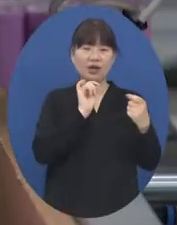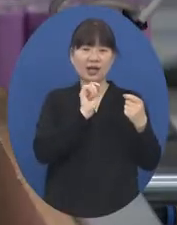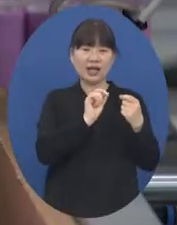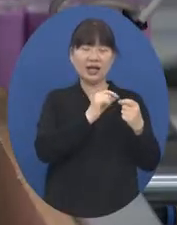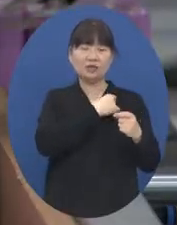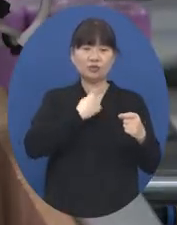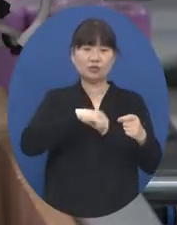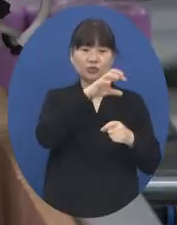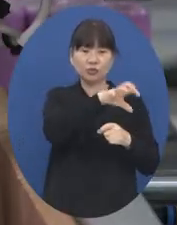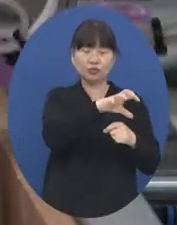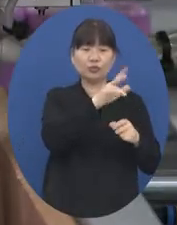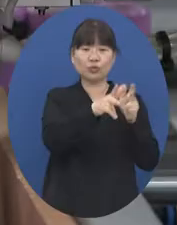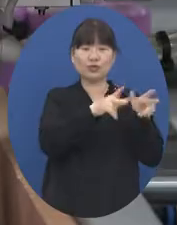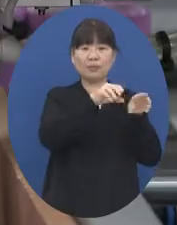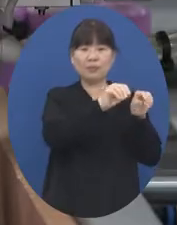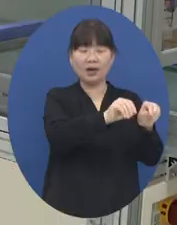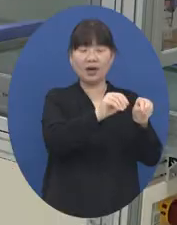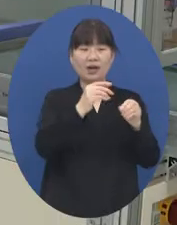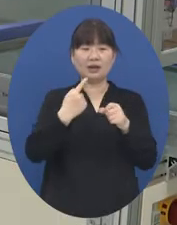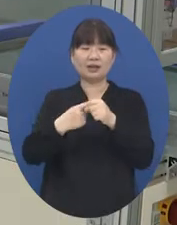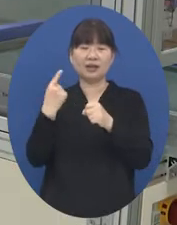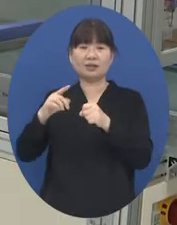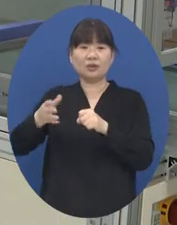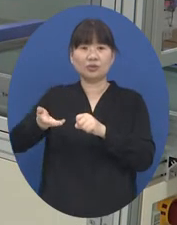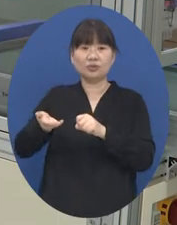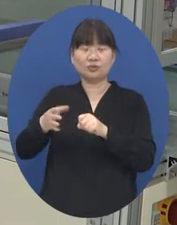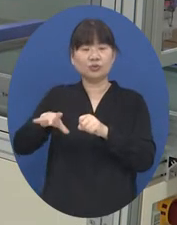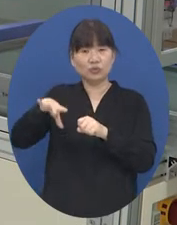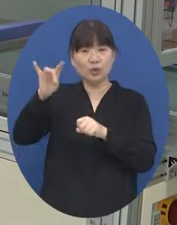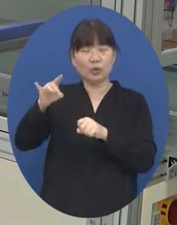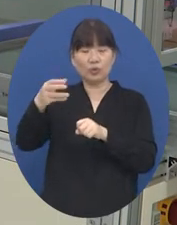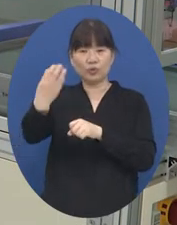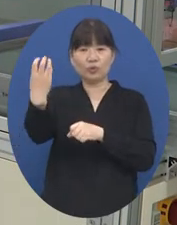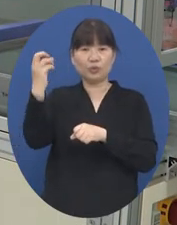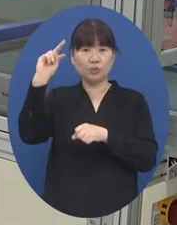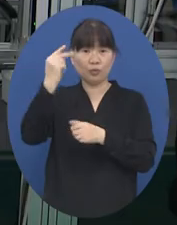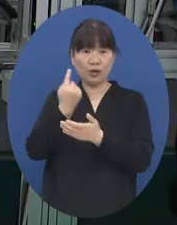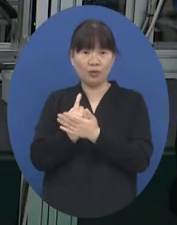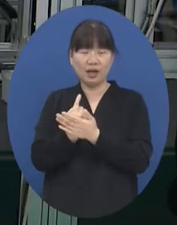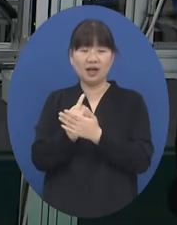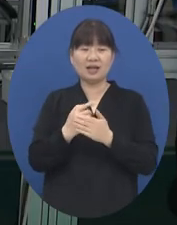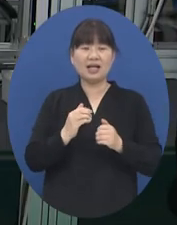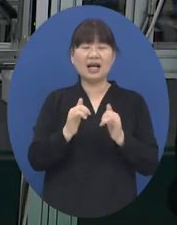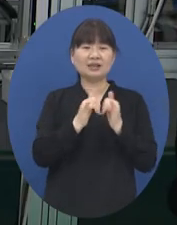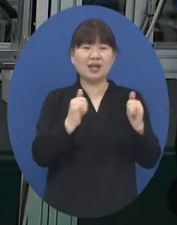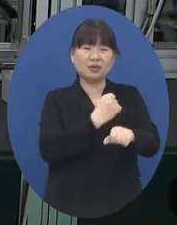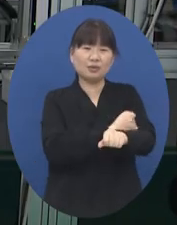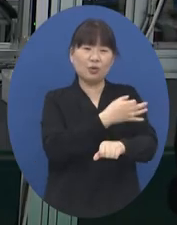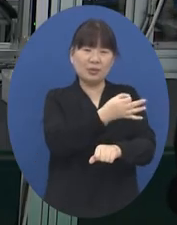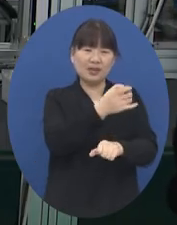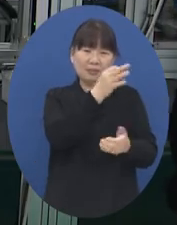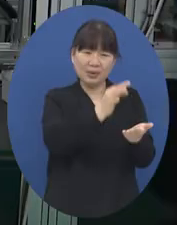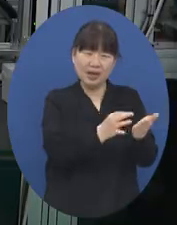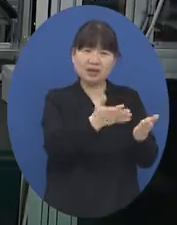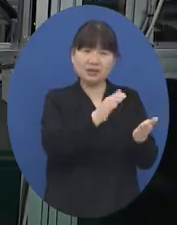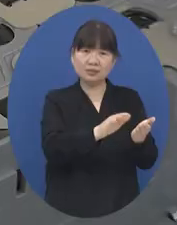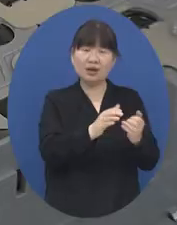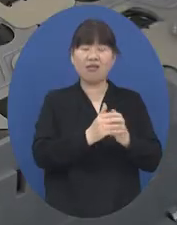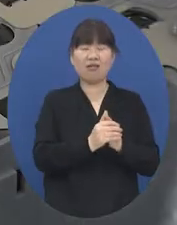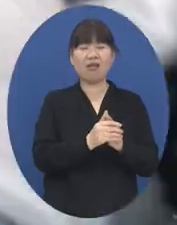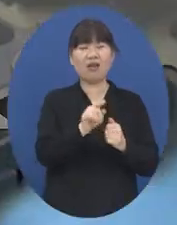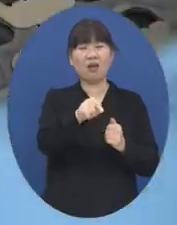초 돌아왔습니다. 인건비가 싸 나갔던 건데 비용이 상승하면서 원가 부담이 커졌고